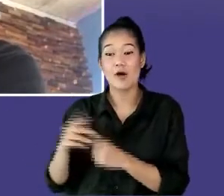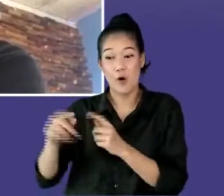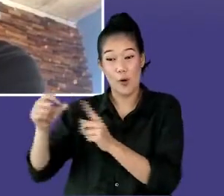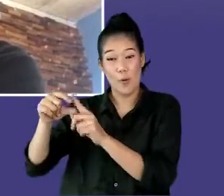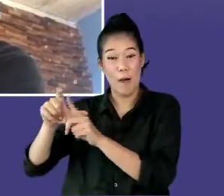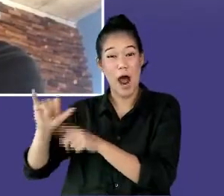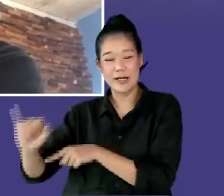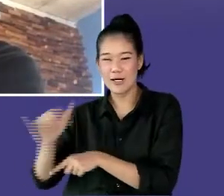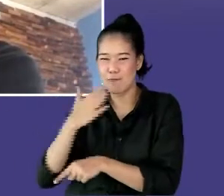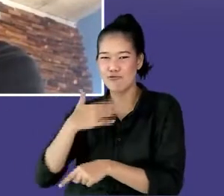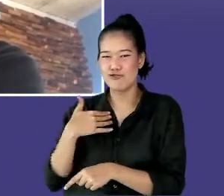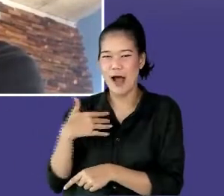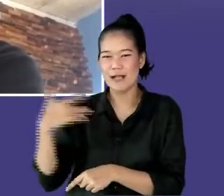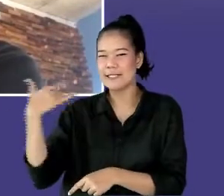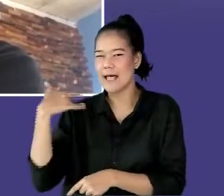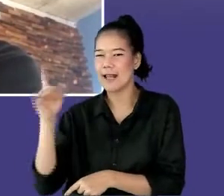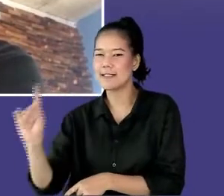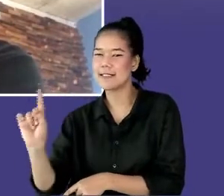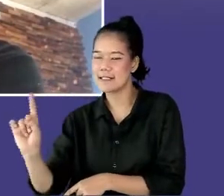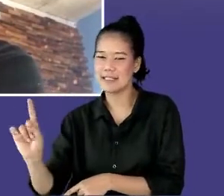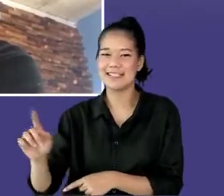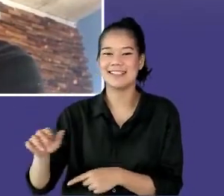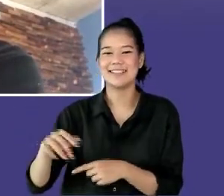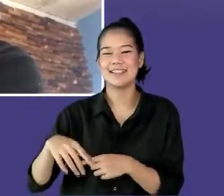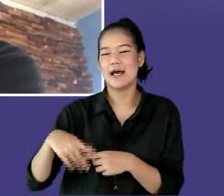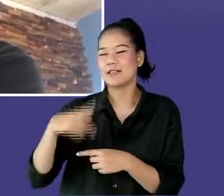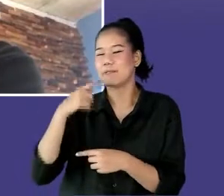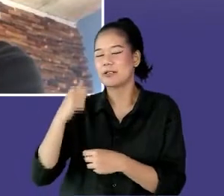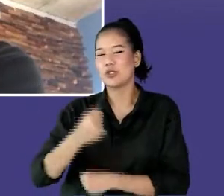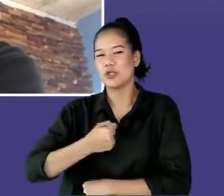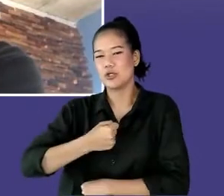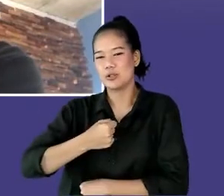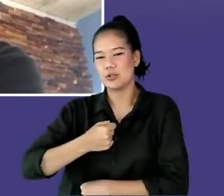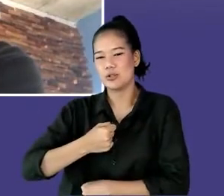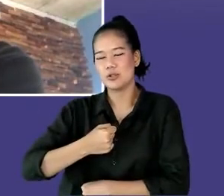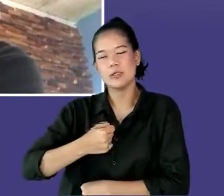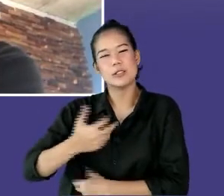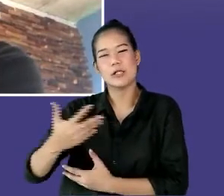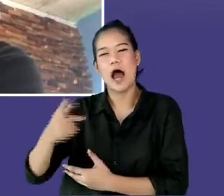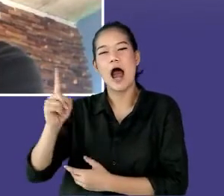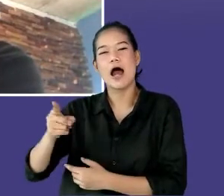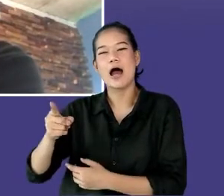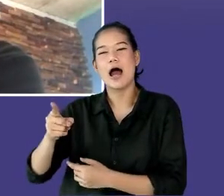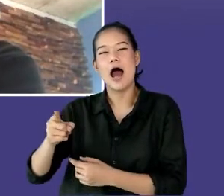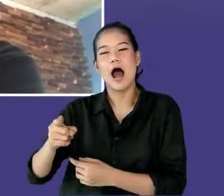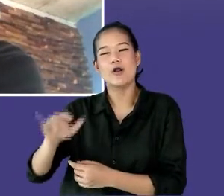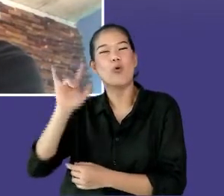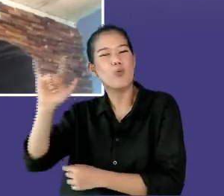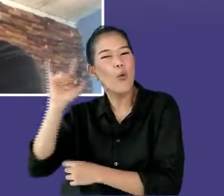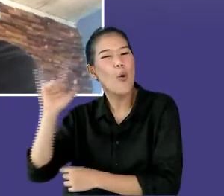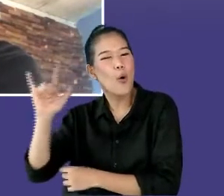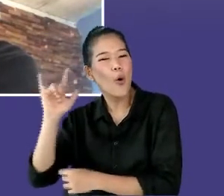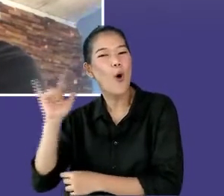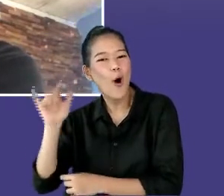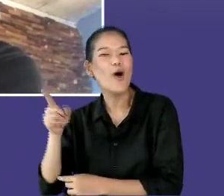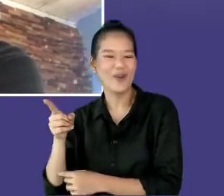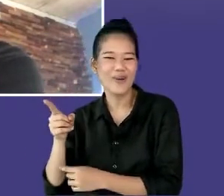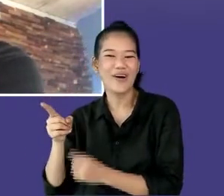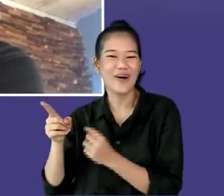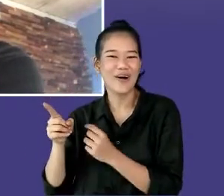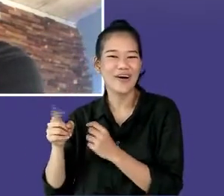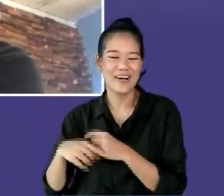gaya Padi ya ngerok gitu ya, kalau ini lebih ke apa ya ini ada unsur rock and roll-nya juga gitu loh. Oke.